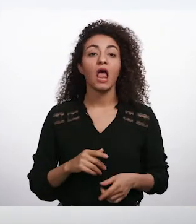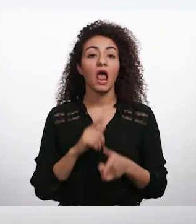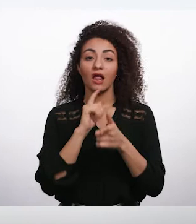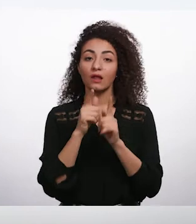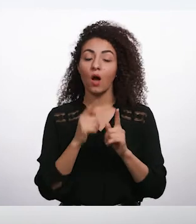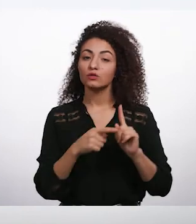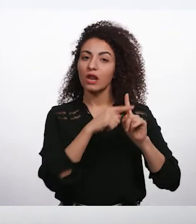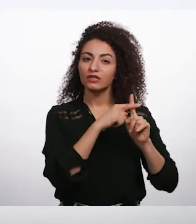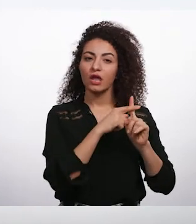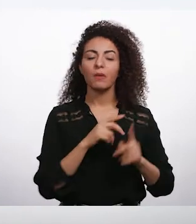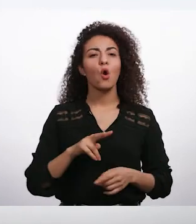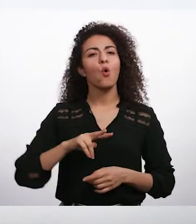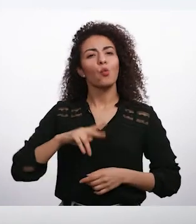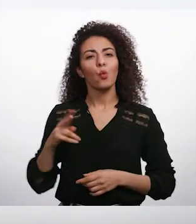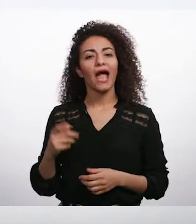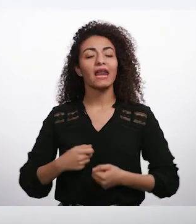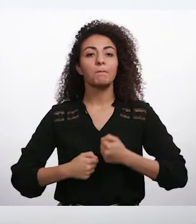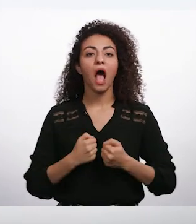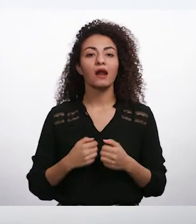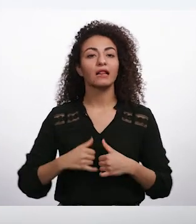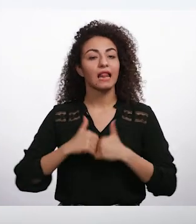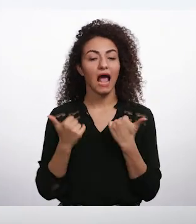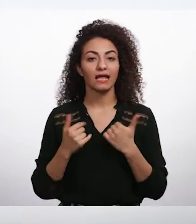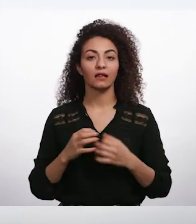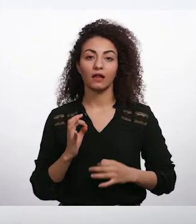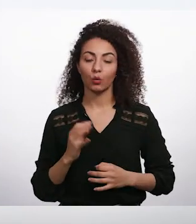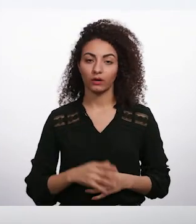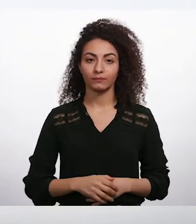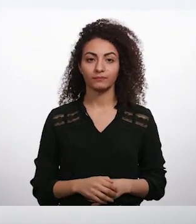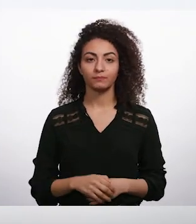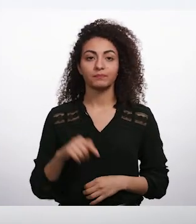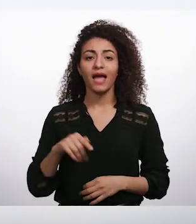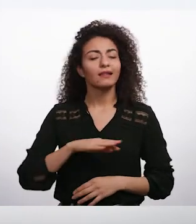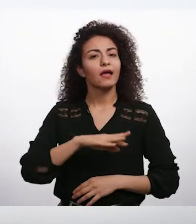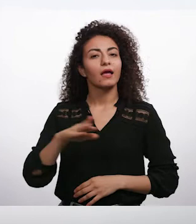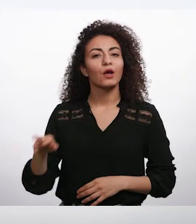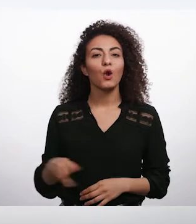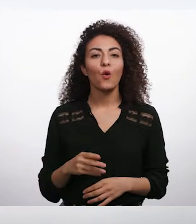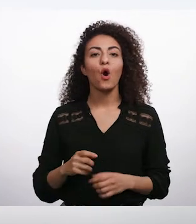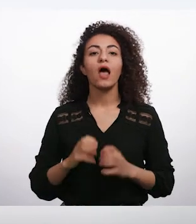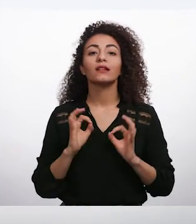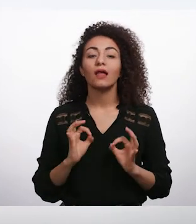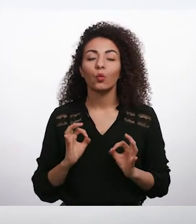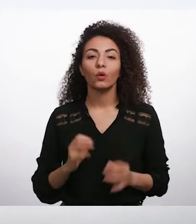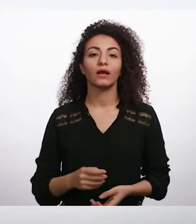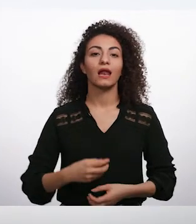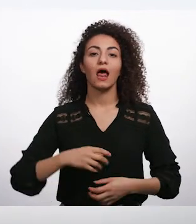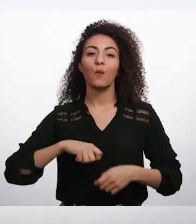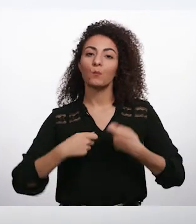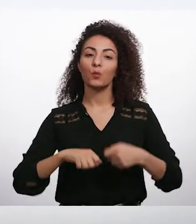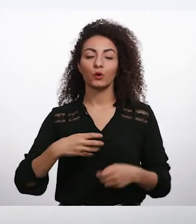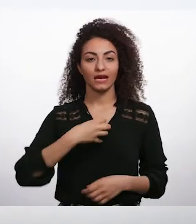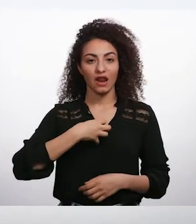العواطف، مهارات التواصل الإيجابي، بالإضافة للمهارات الحياتية. وهيدا كله بيعزز المرونة